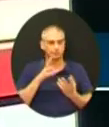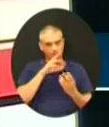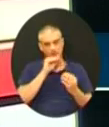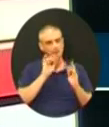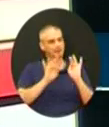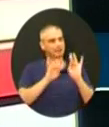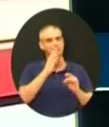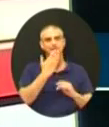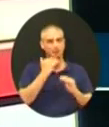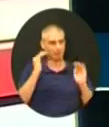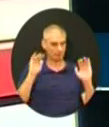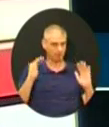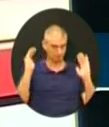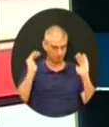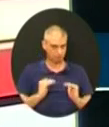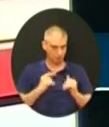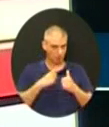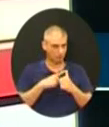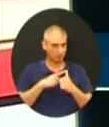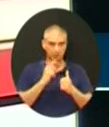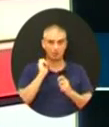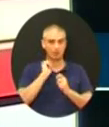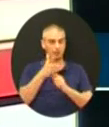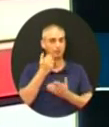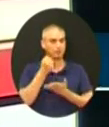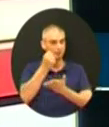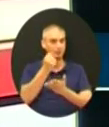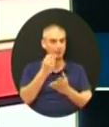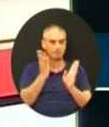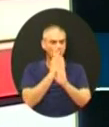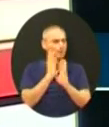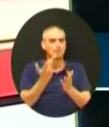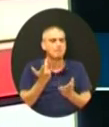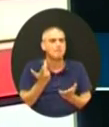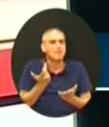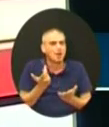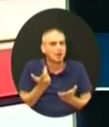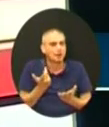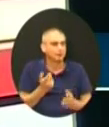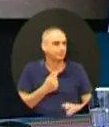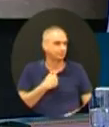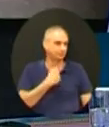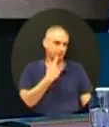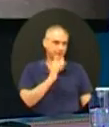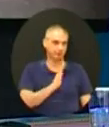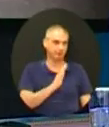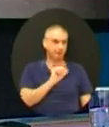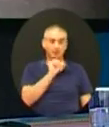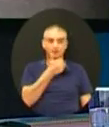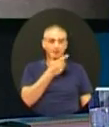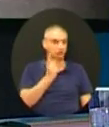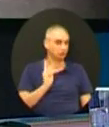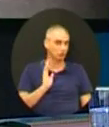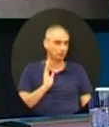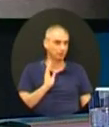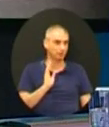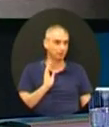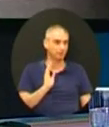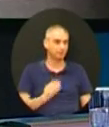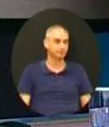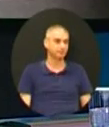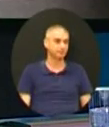רטוריקה אנטי-ישראלית להימנע מזה, התשלום הוא הפסקת מימון למחבלים. מהו התשלום הפלסטיני? אני אומר כך. קודם כל נתחיל